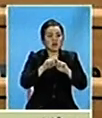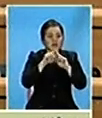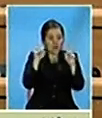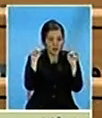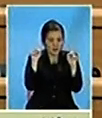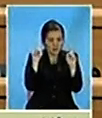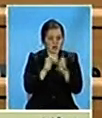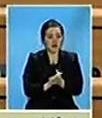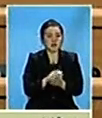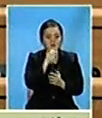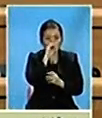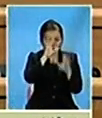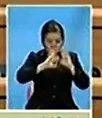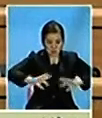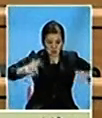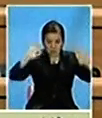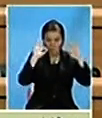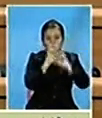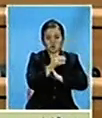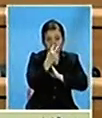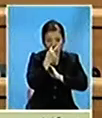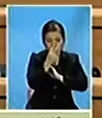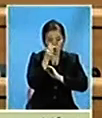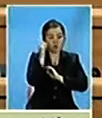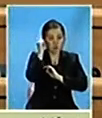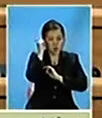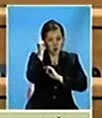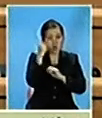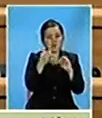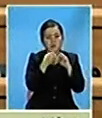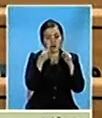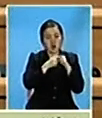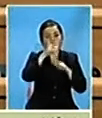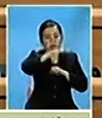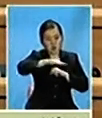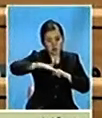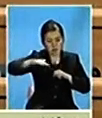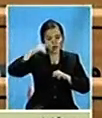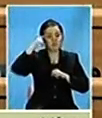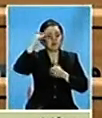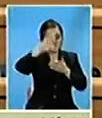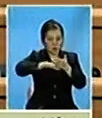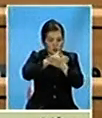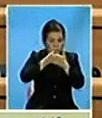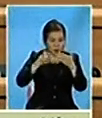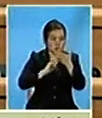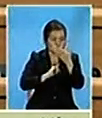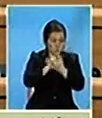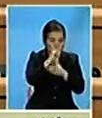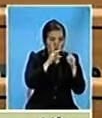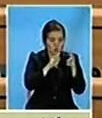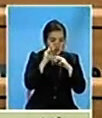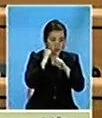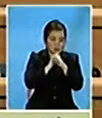นั้นได้ให้ความสำคัญและก็เอาจริงเข้าใจในปัญหาที่เกิดขึ้นและก็มียุทธศาสตร์ยุทธวิธีที่ถูกต้องใน